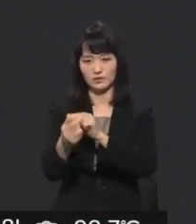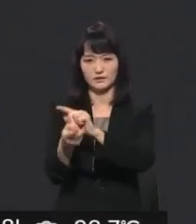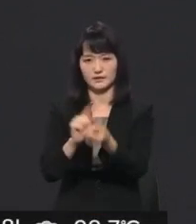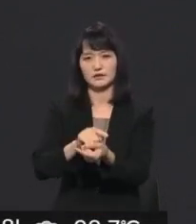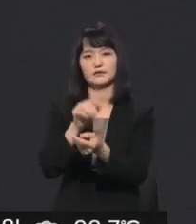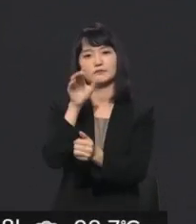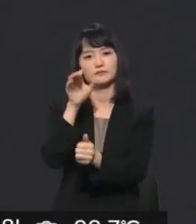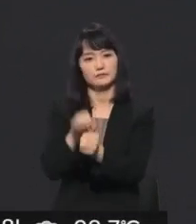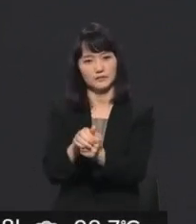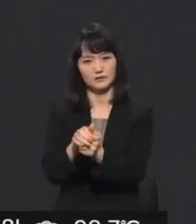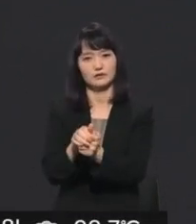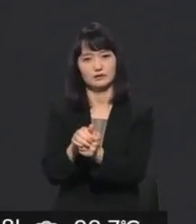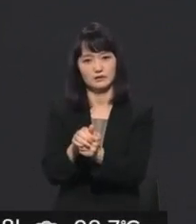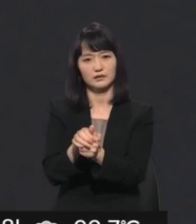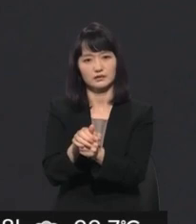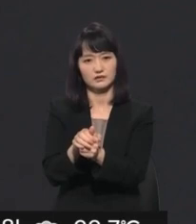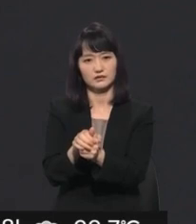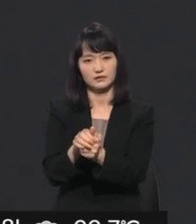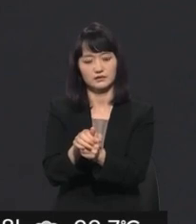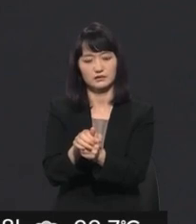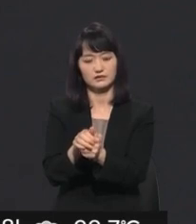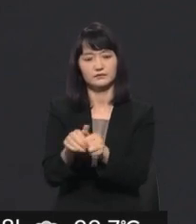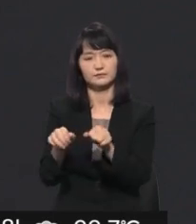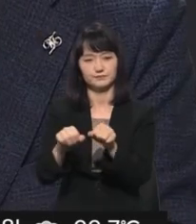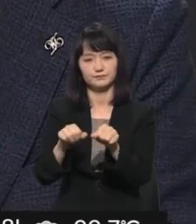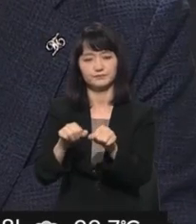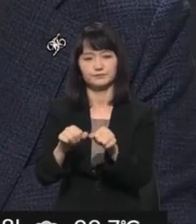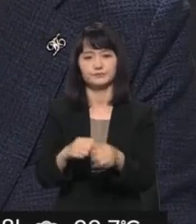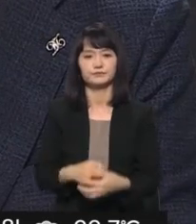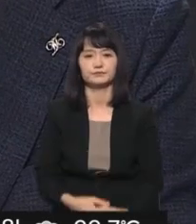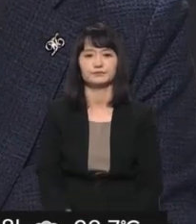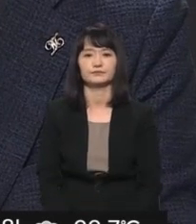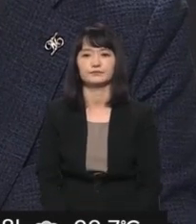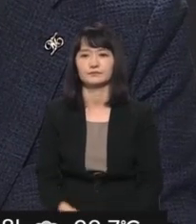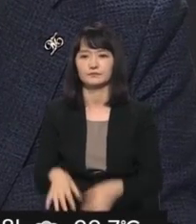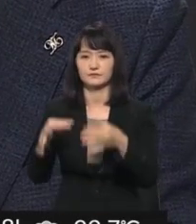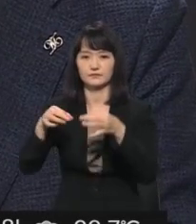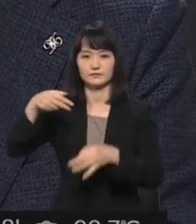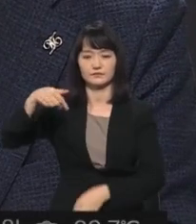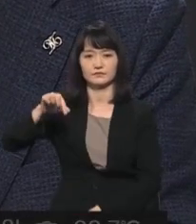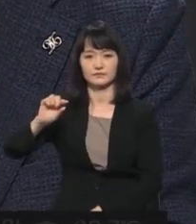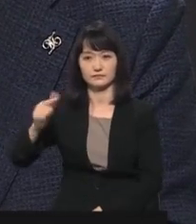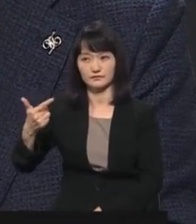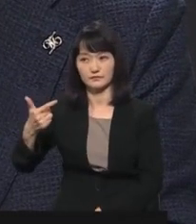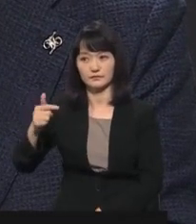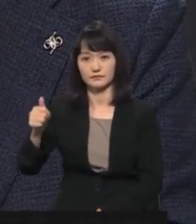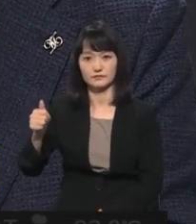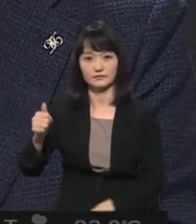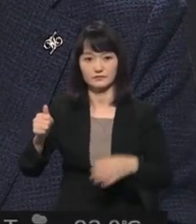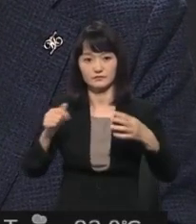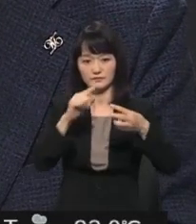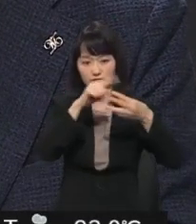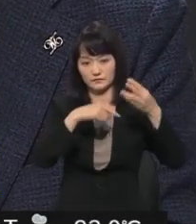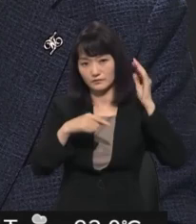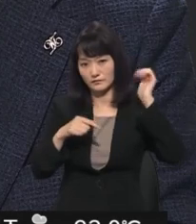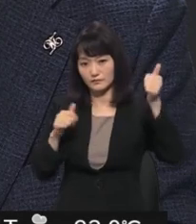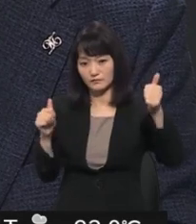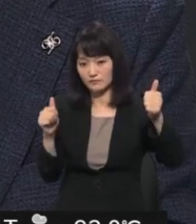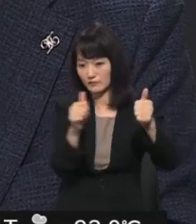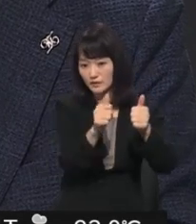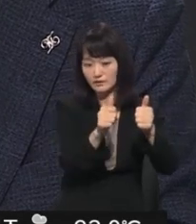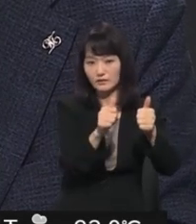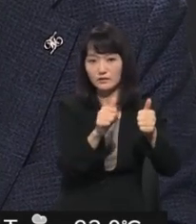그렇게 왔을 거 아냐 게 김 정 전 최고위원 님이 지금 윤석렬 대통령 옆에 있다면 이 상황을 어떻게